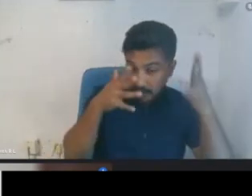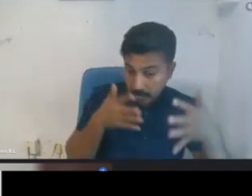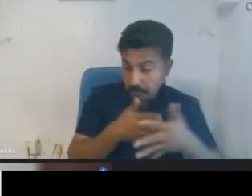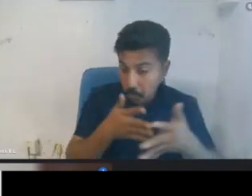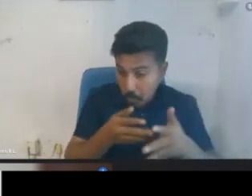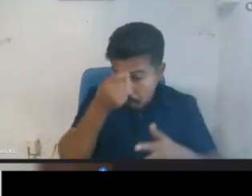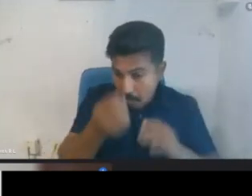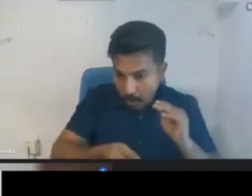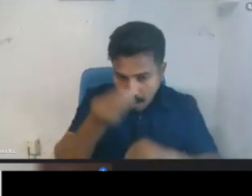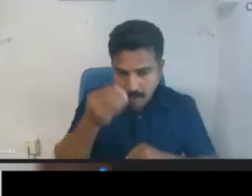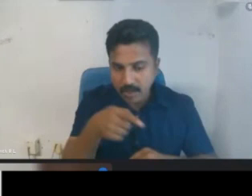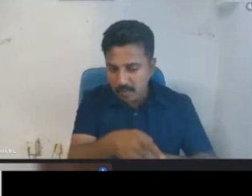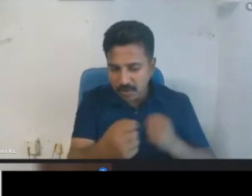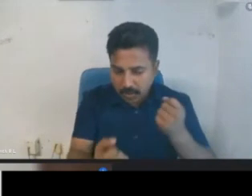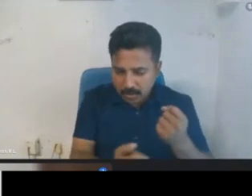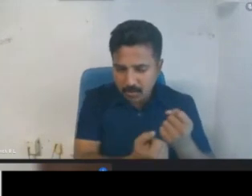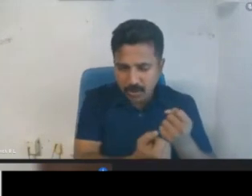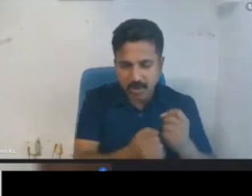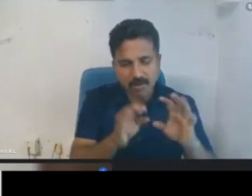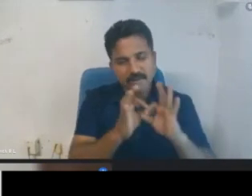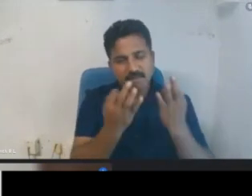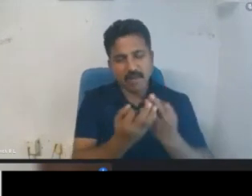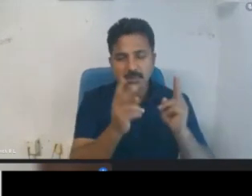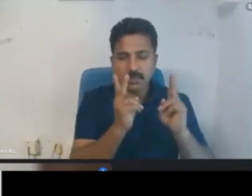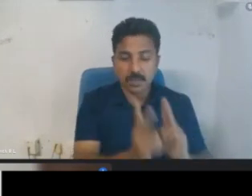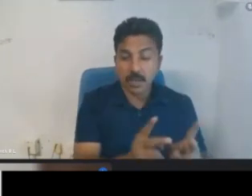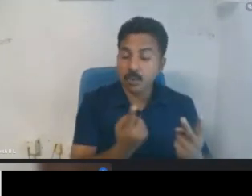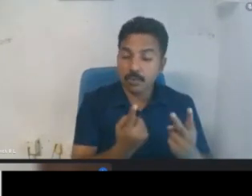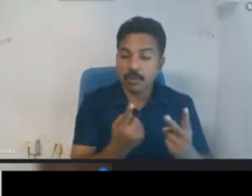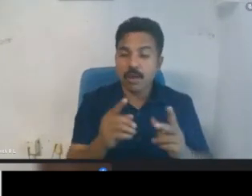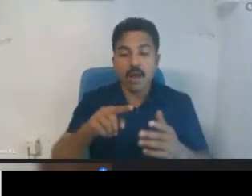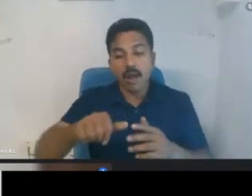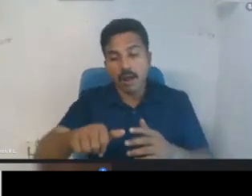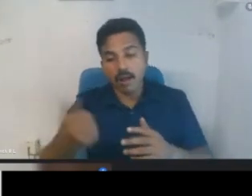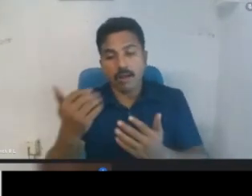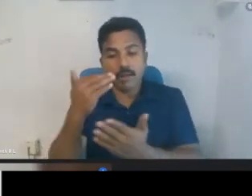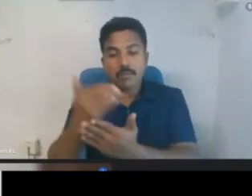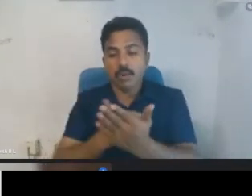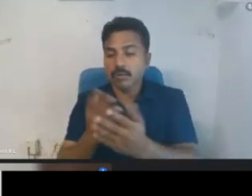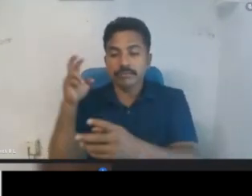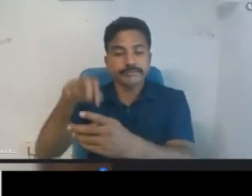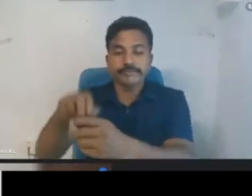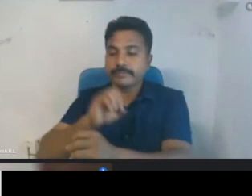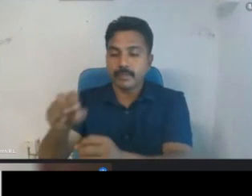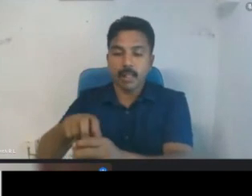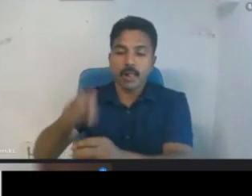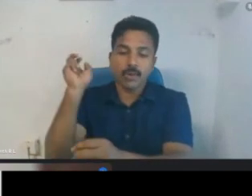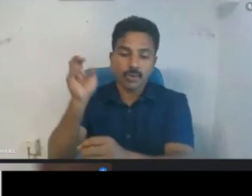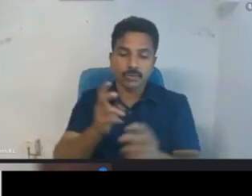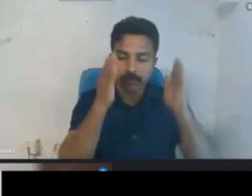കുട്ടിയുടെ സൗകര്യത്തിനനുസരിച്ച് നമ്മൾ എന്ത് ചെയ്യുന്നു, കുടുംബത്തിൽ നടക്കുന്ന മറ്റ് പ്രവർത്തനങ്ങളിൽ നിന്ന് മാറി നിൽക്കാനായിട്ട് ശ്രമിക്കാറുണ്ട്